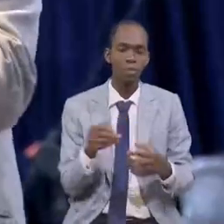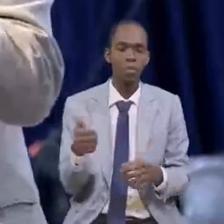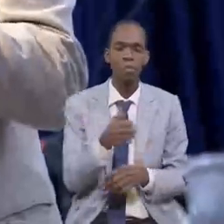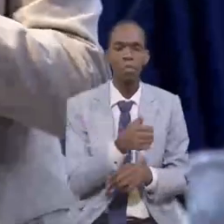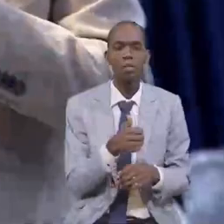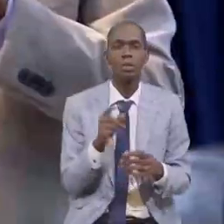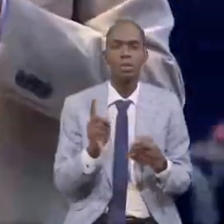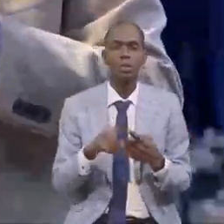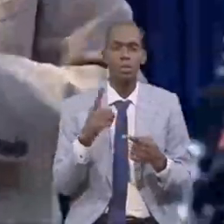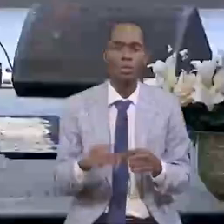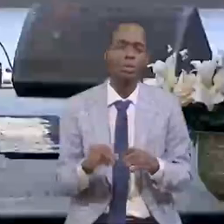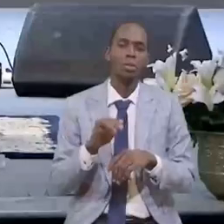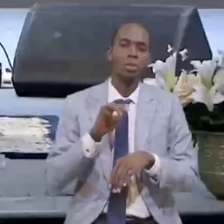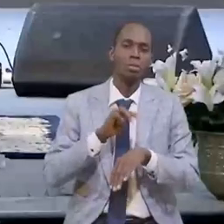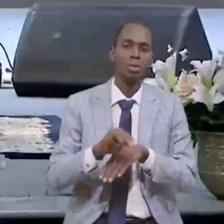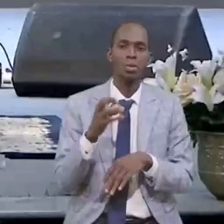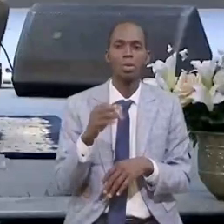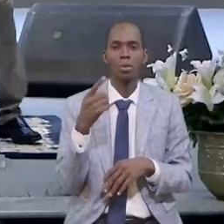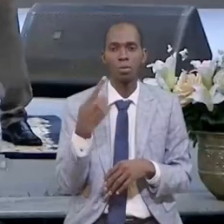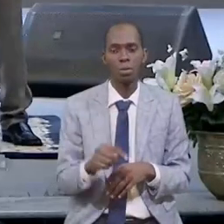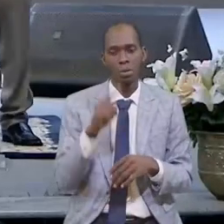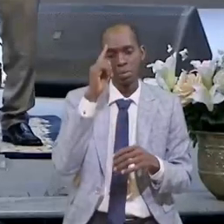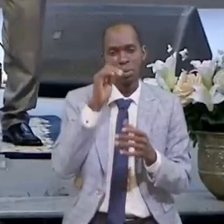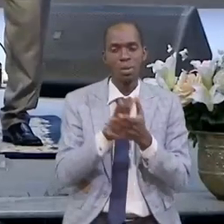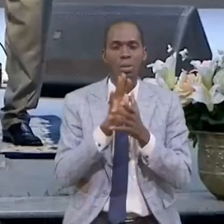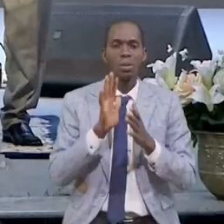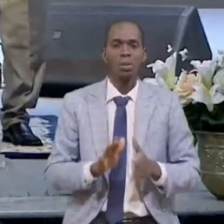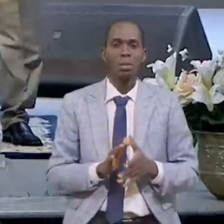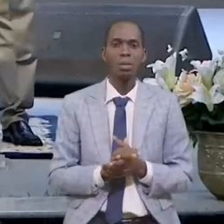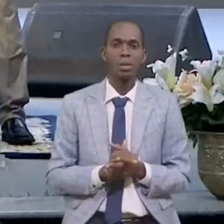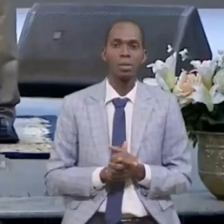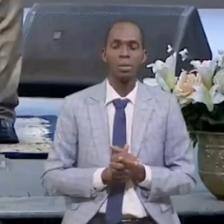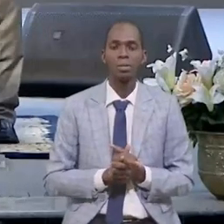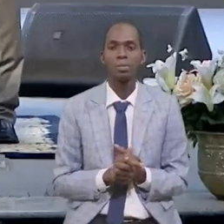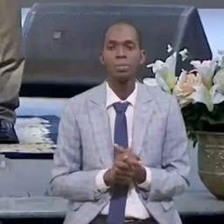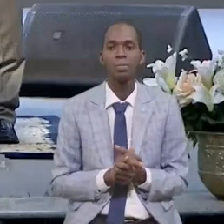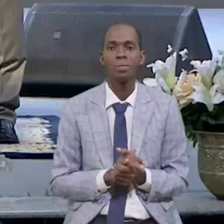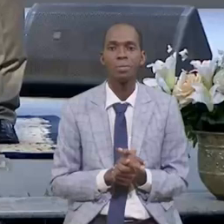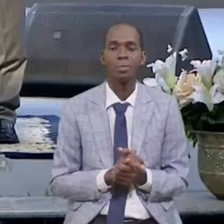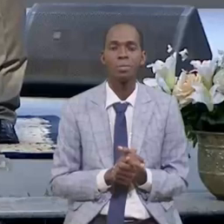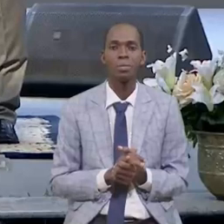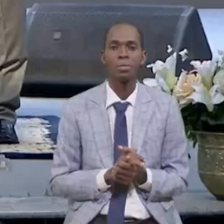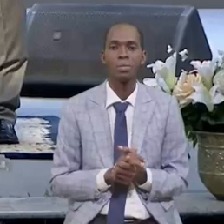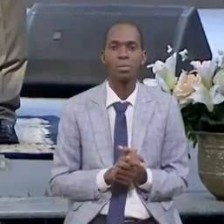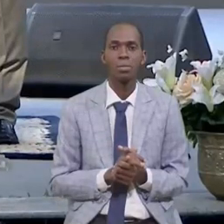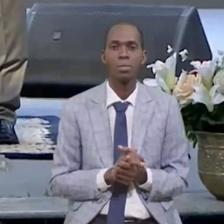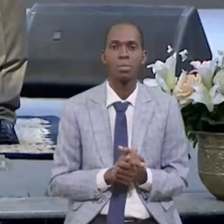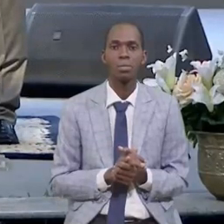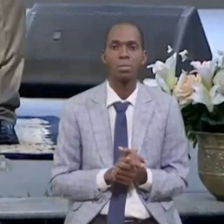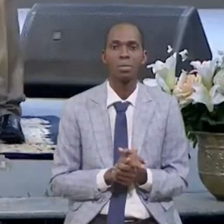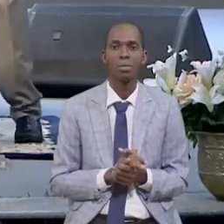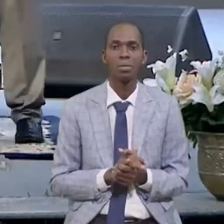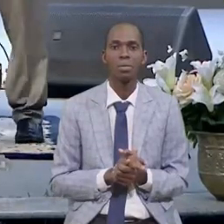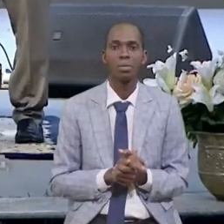Verset 15. Encore une recommandation que je vous adresse, frère. Vous savez que la famille de Stéphanas est les prémices de l'Achaïe et que c'est dévoué